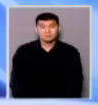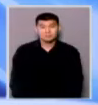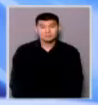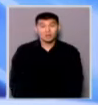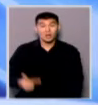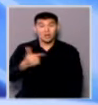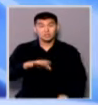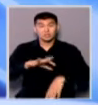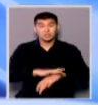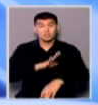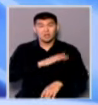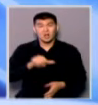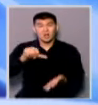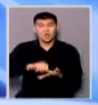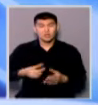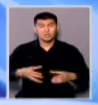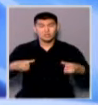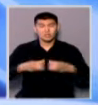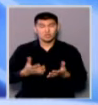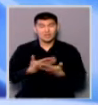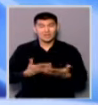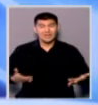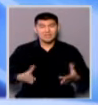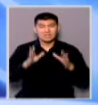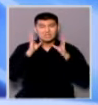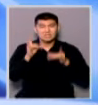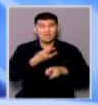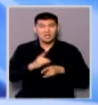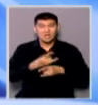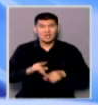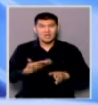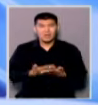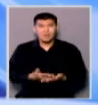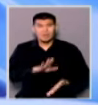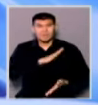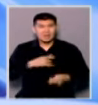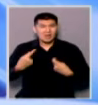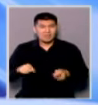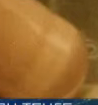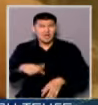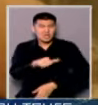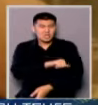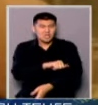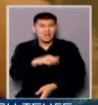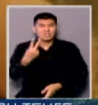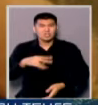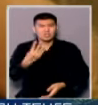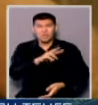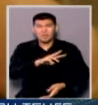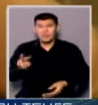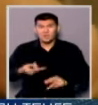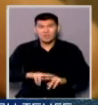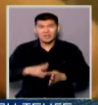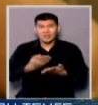во трав задержанные представители деструктивных религиозных течениях которые пытались быть наркотики на сумму 24 миллион тенге